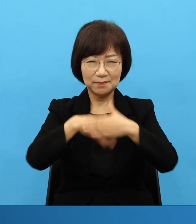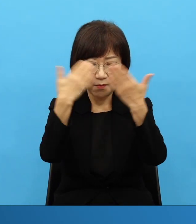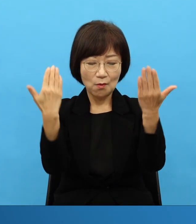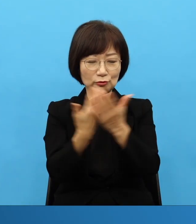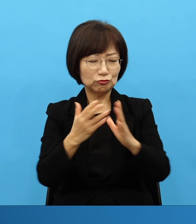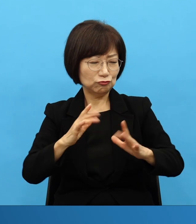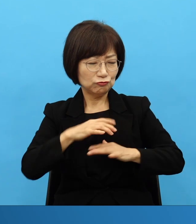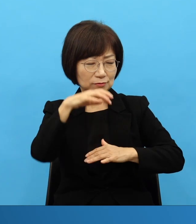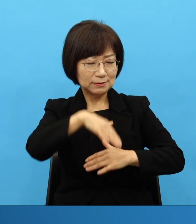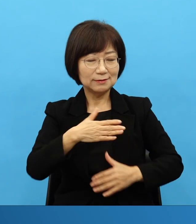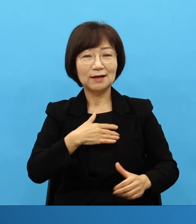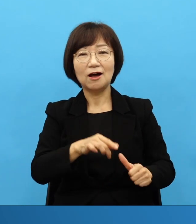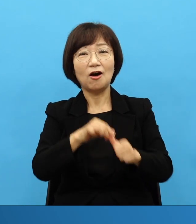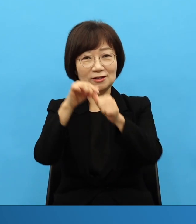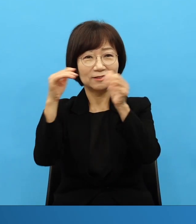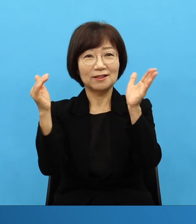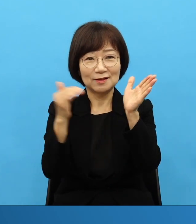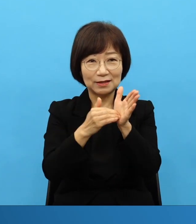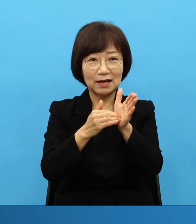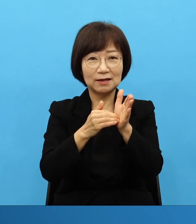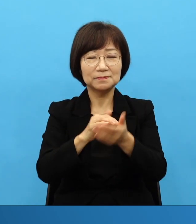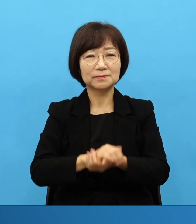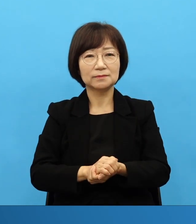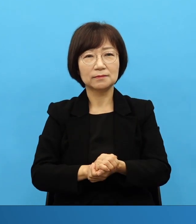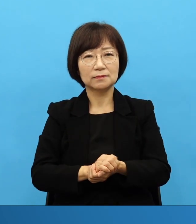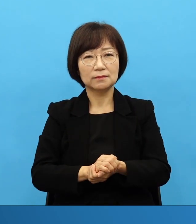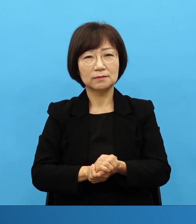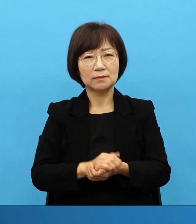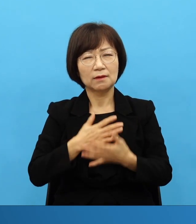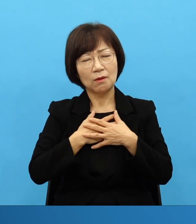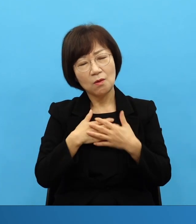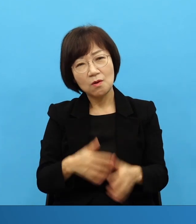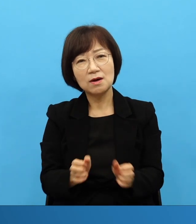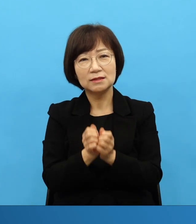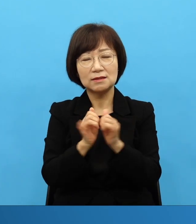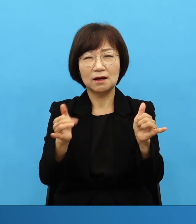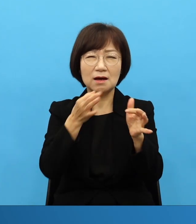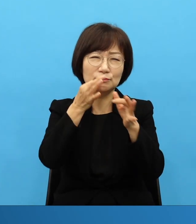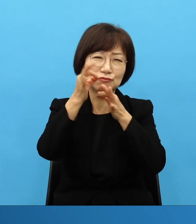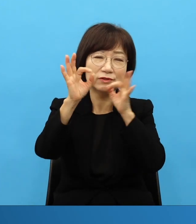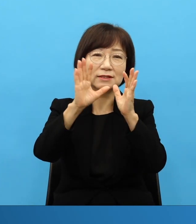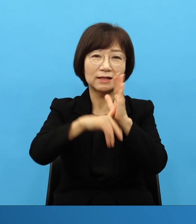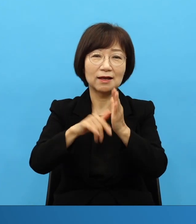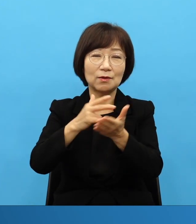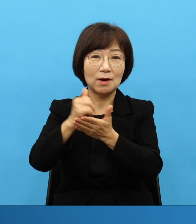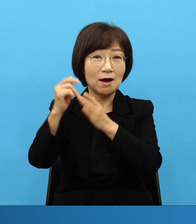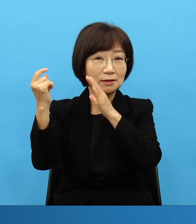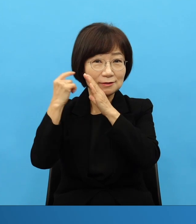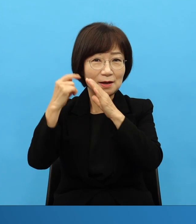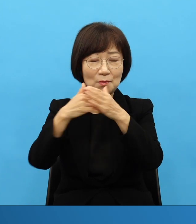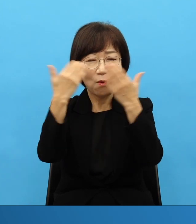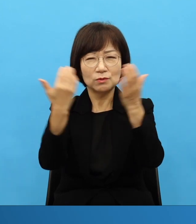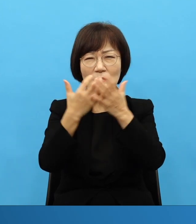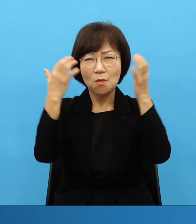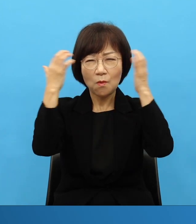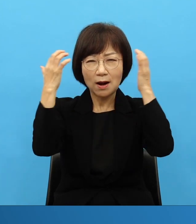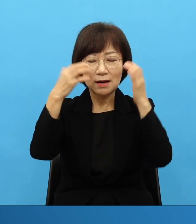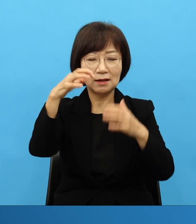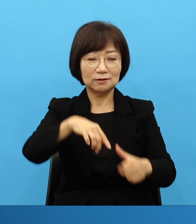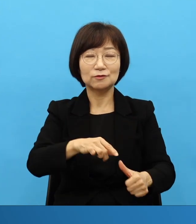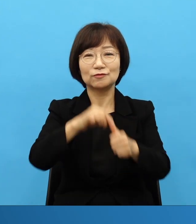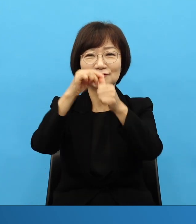모든 두려움에서 나를 건지셨도다. 이 공고한 자가 부르짖음에 여호와께서 들으시고 그의 모든